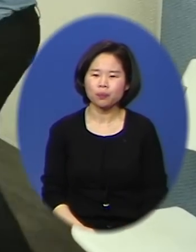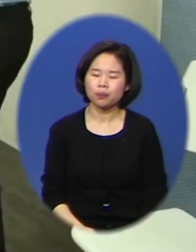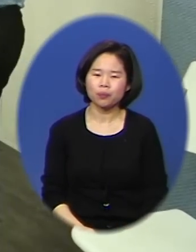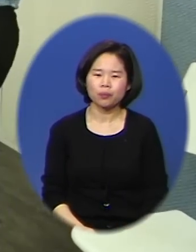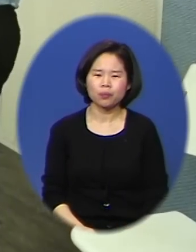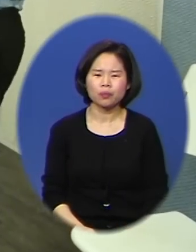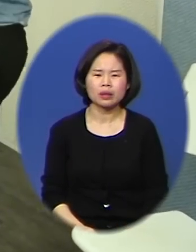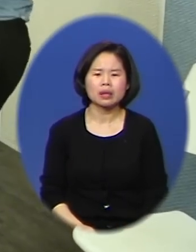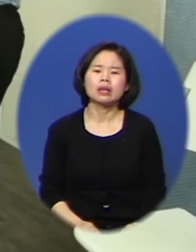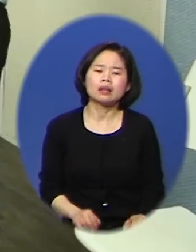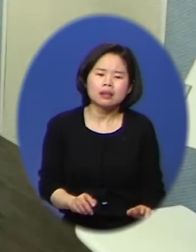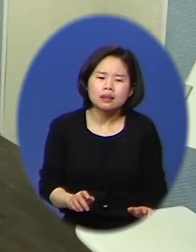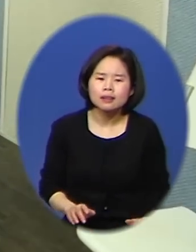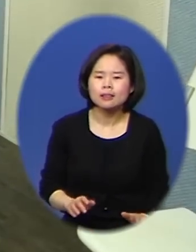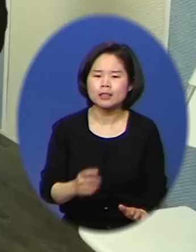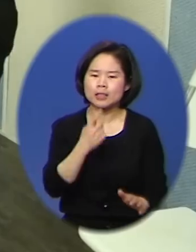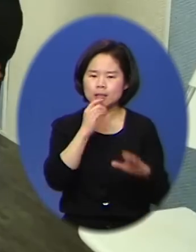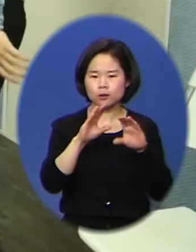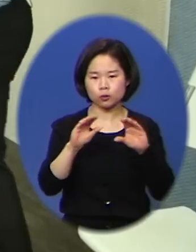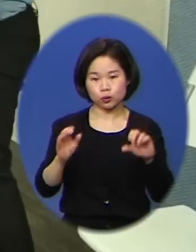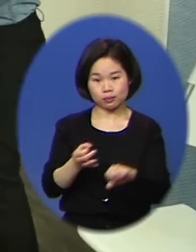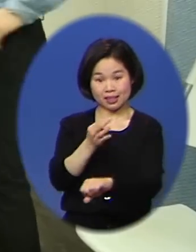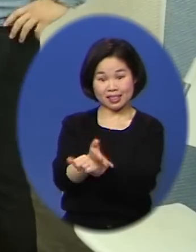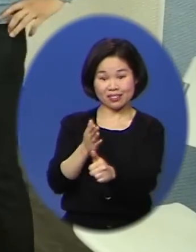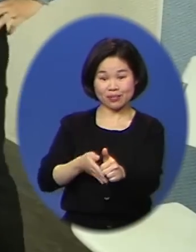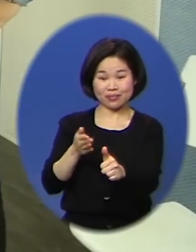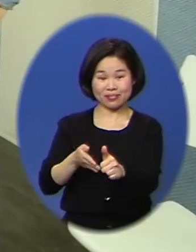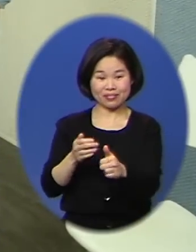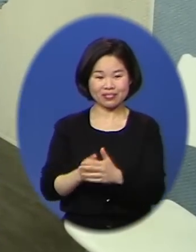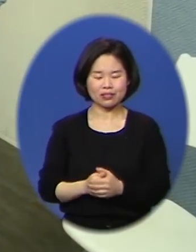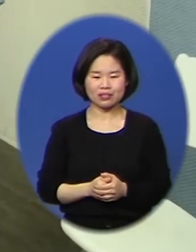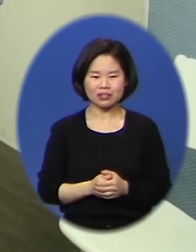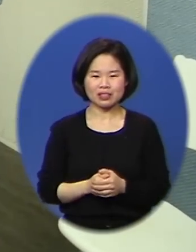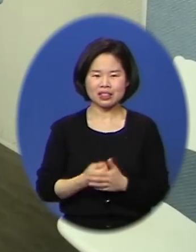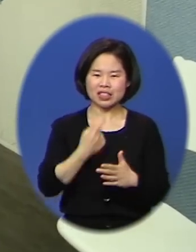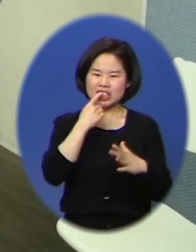아 진짜 두부살! 진짜 싫어.